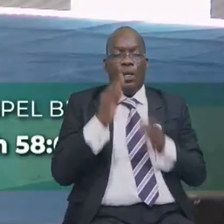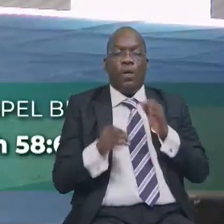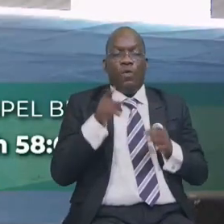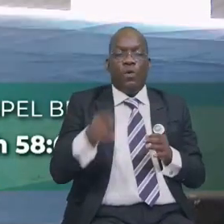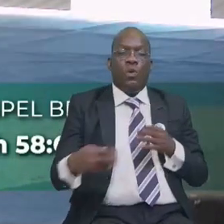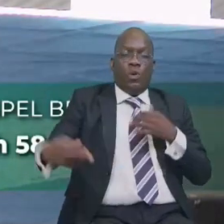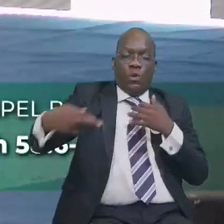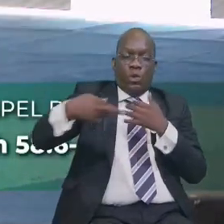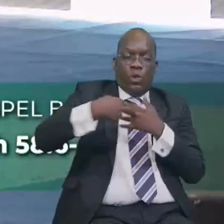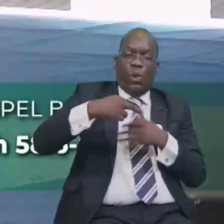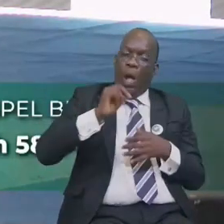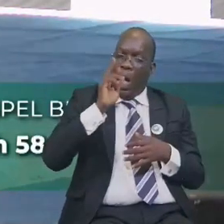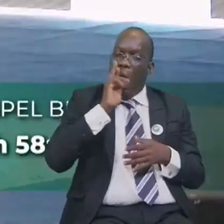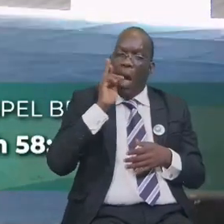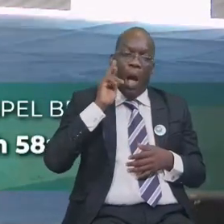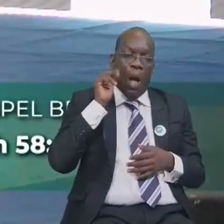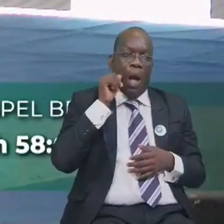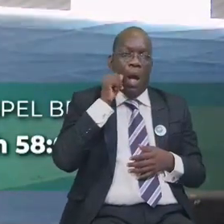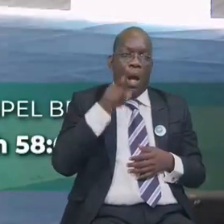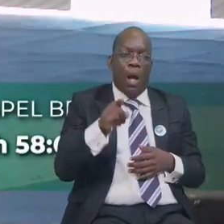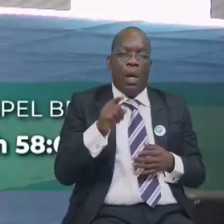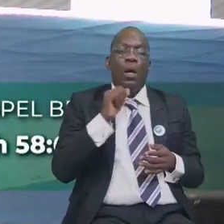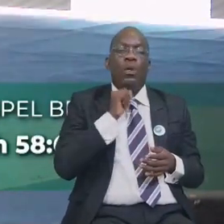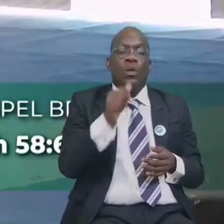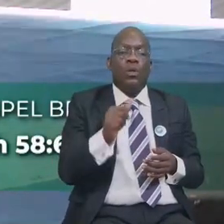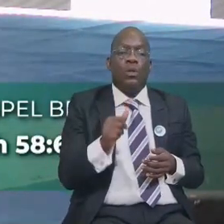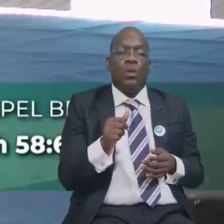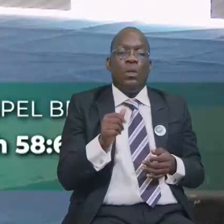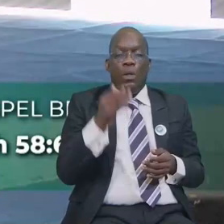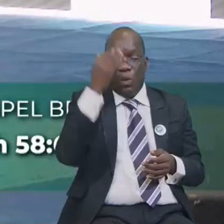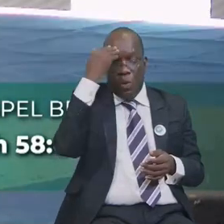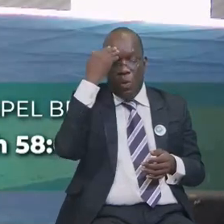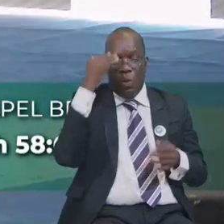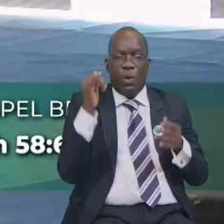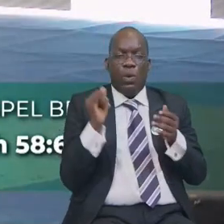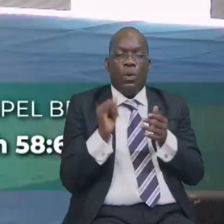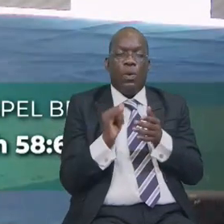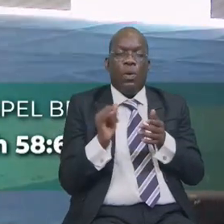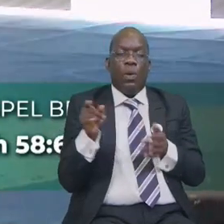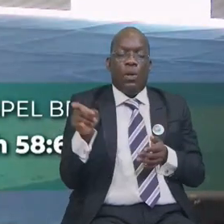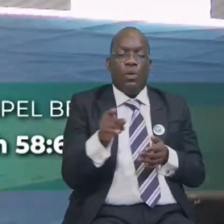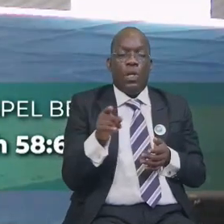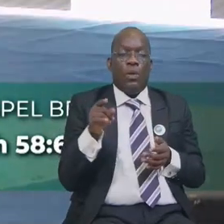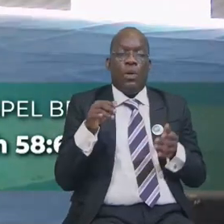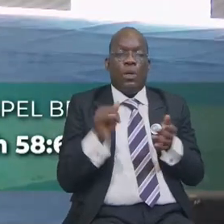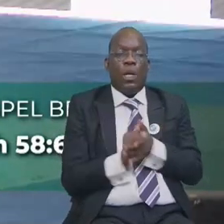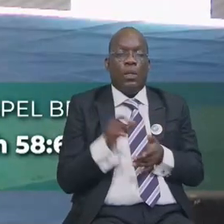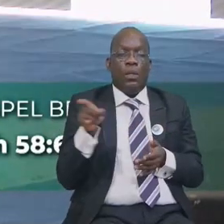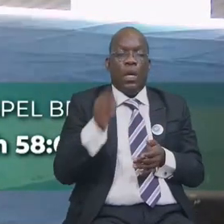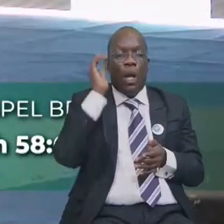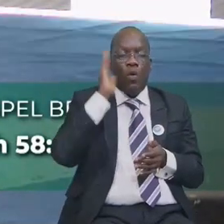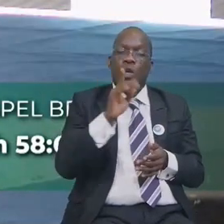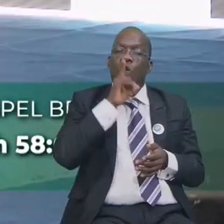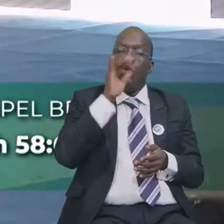ne la rends pas, sache que tu mourras, toi et tout ce qui t'appartient.